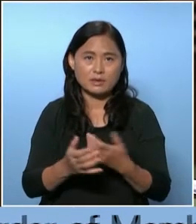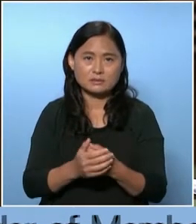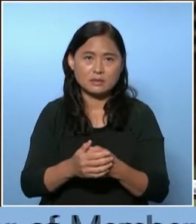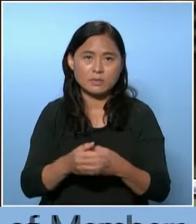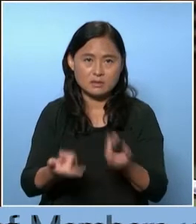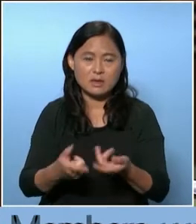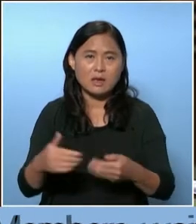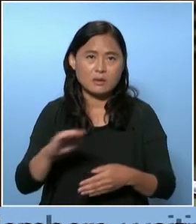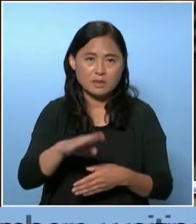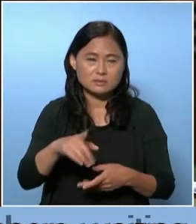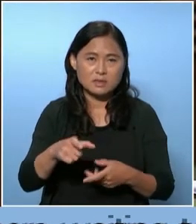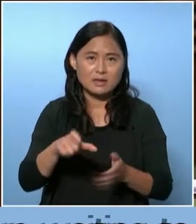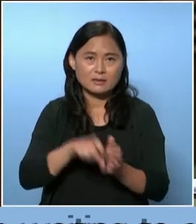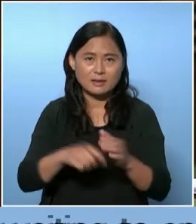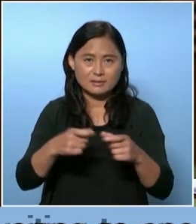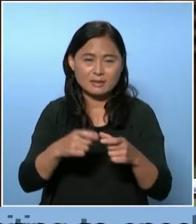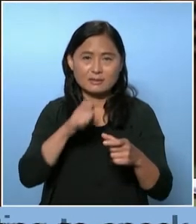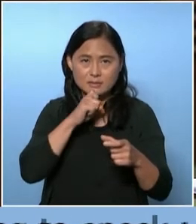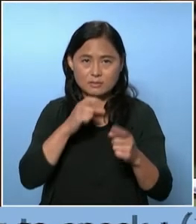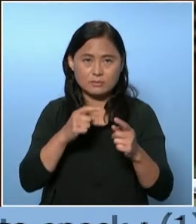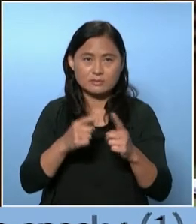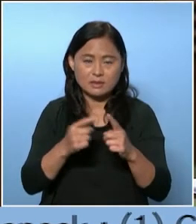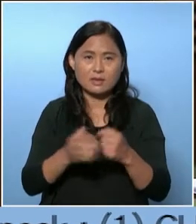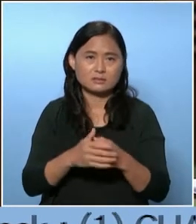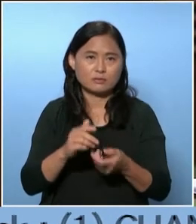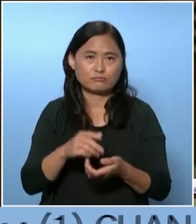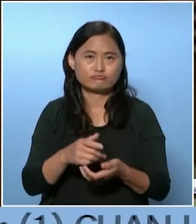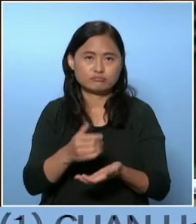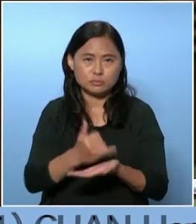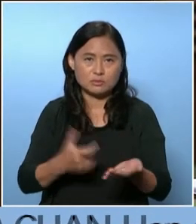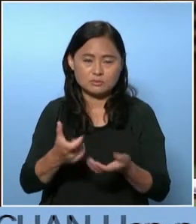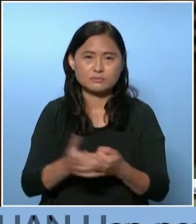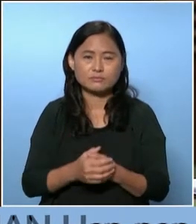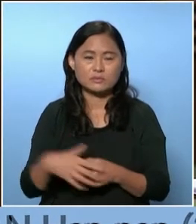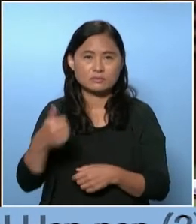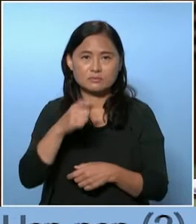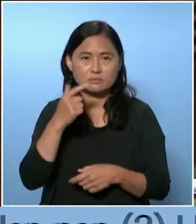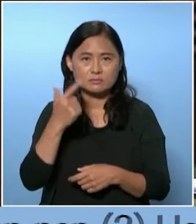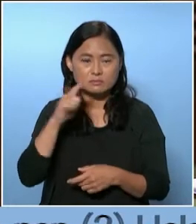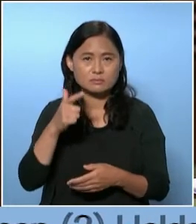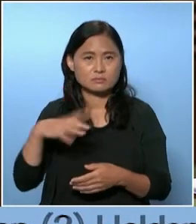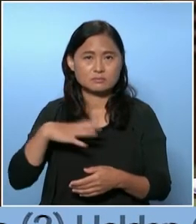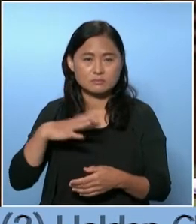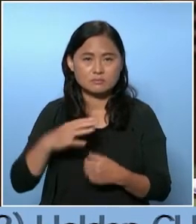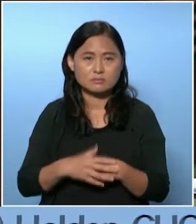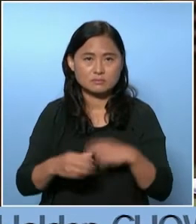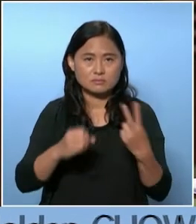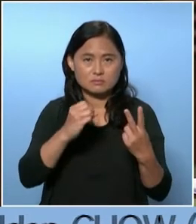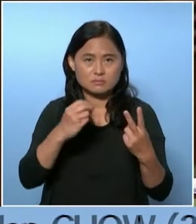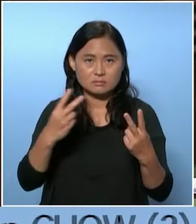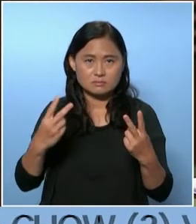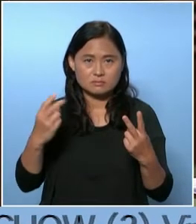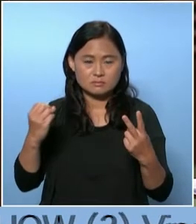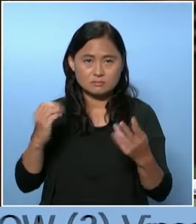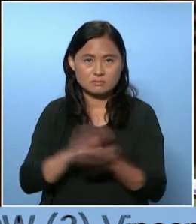退款。主席，因應上述的最新情況，法案委員會在2020年10月